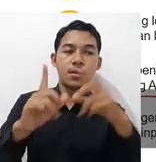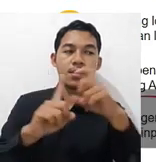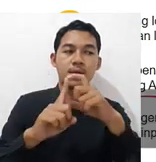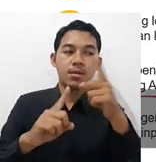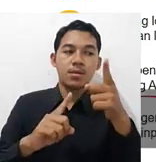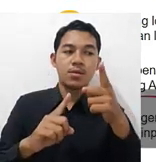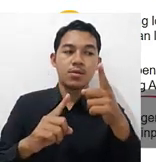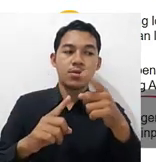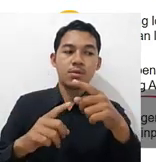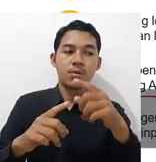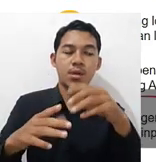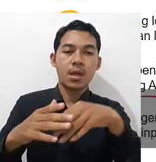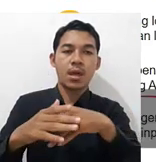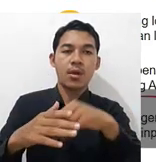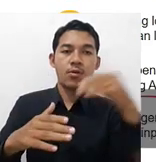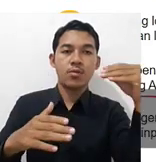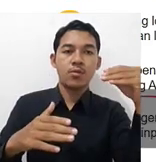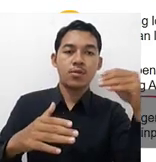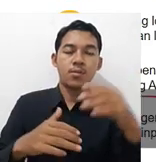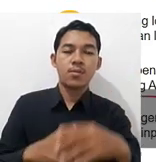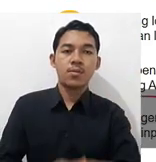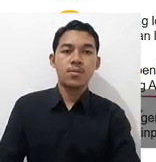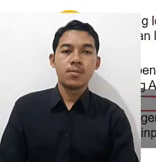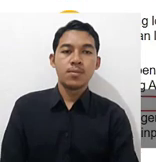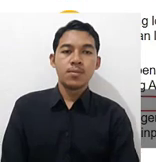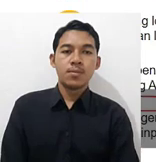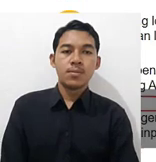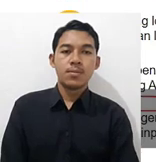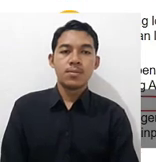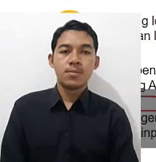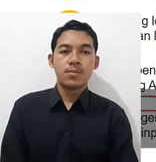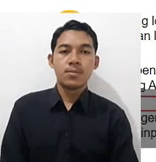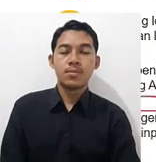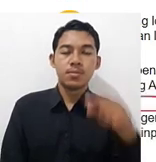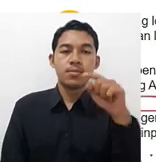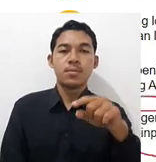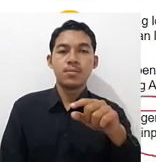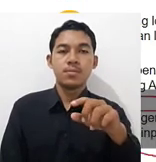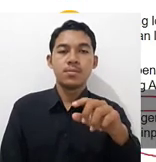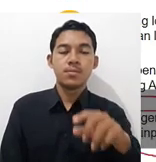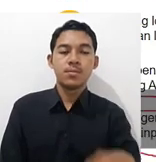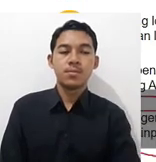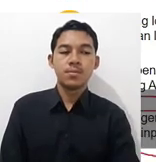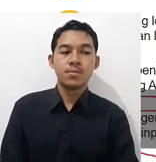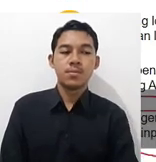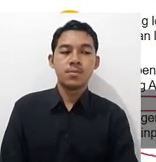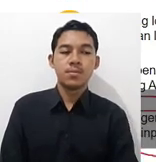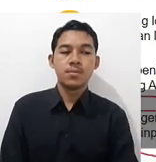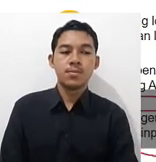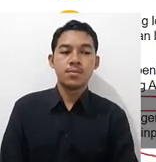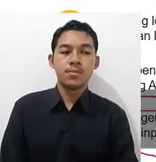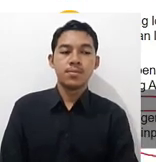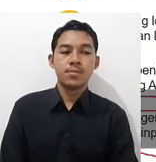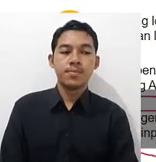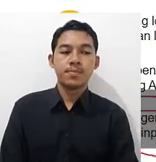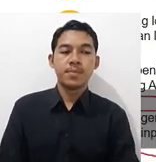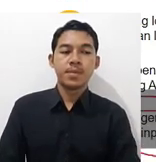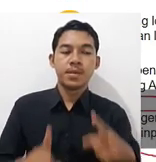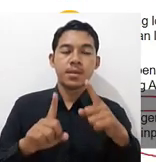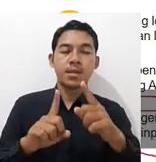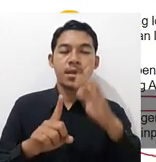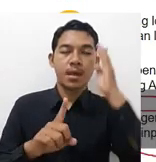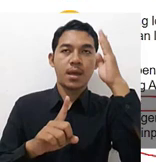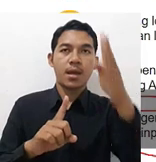Y. Nah, di sini kata kunci dari gerbang logika N, mana output gerbang logika ini